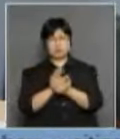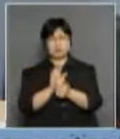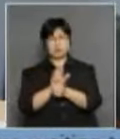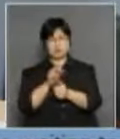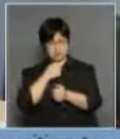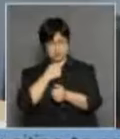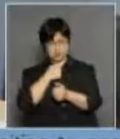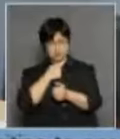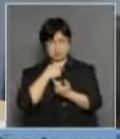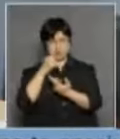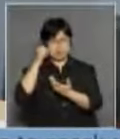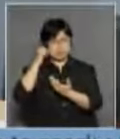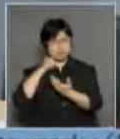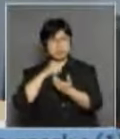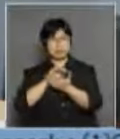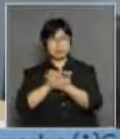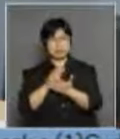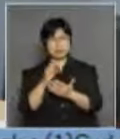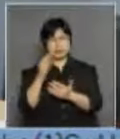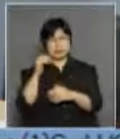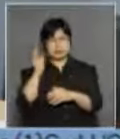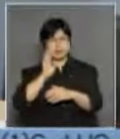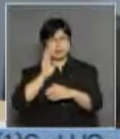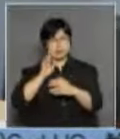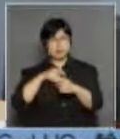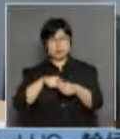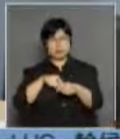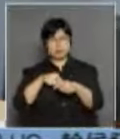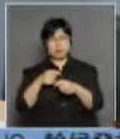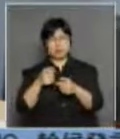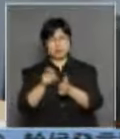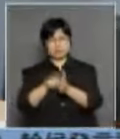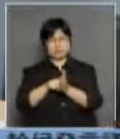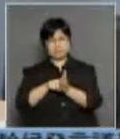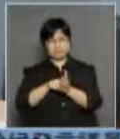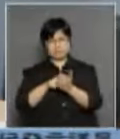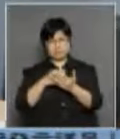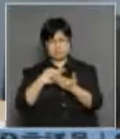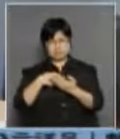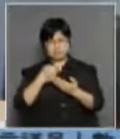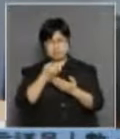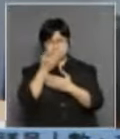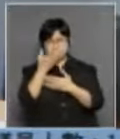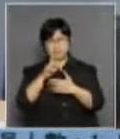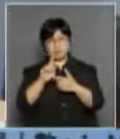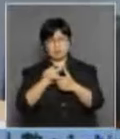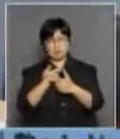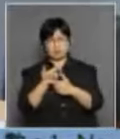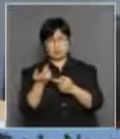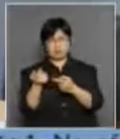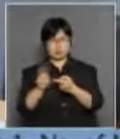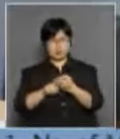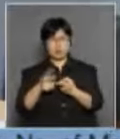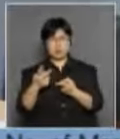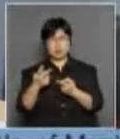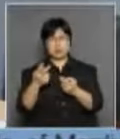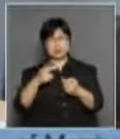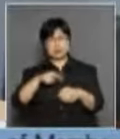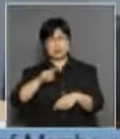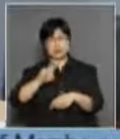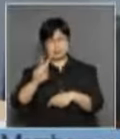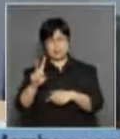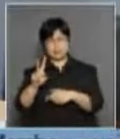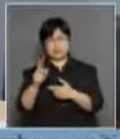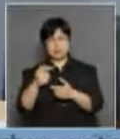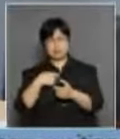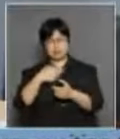者。經簡單的入息及資產申報後，每月提供約2倍，即係2200元嘅津